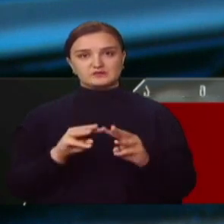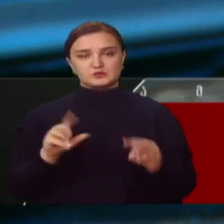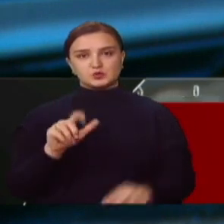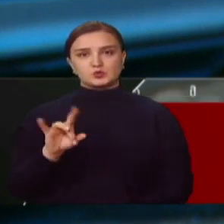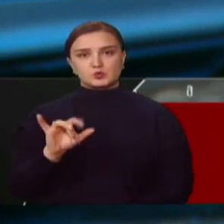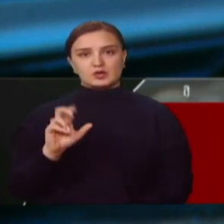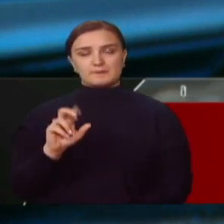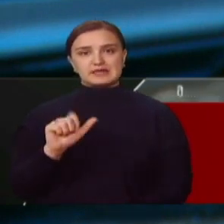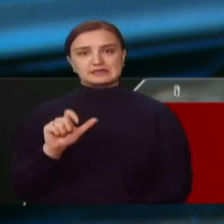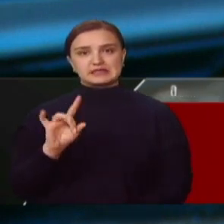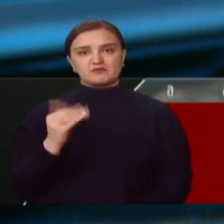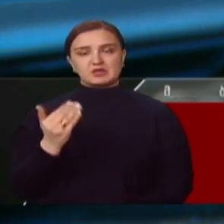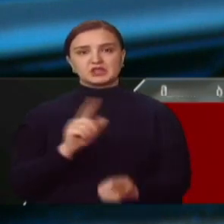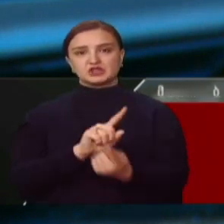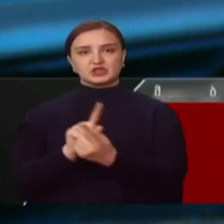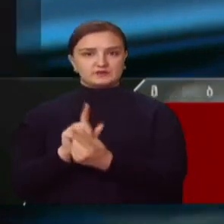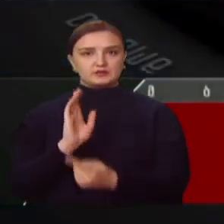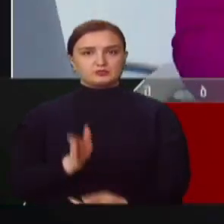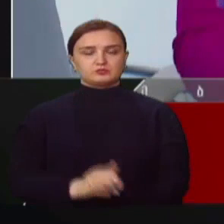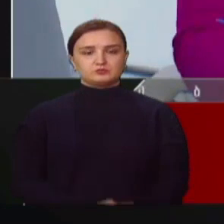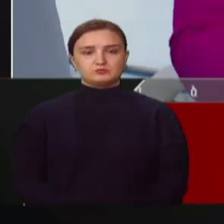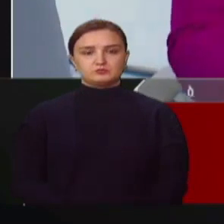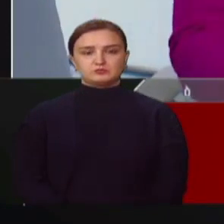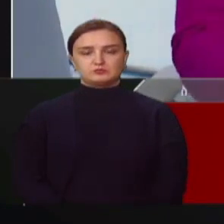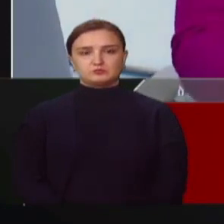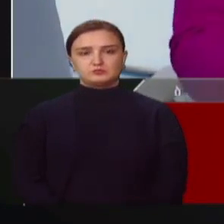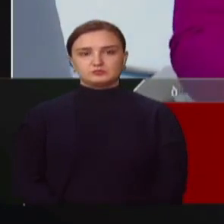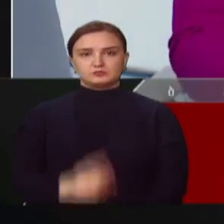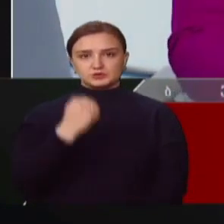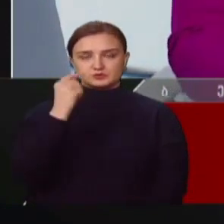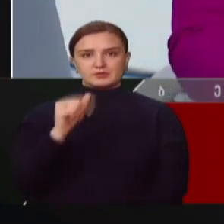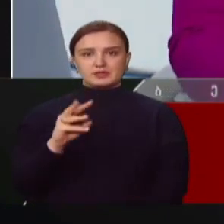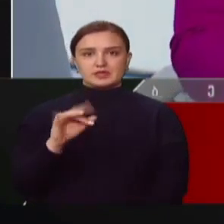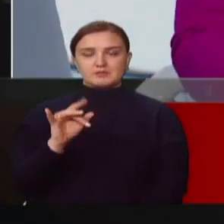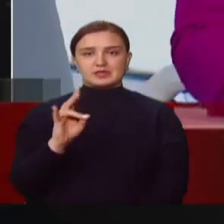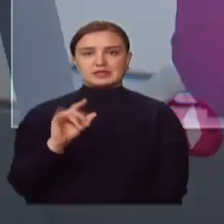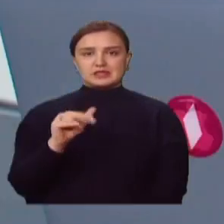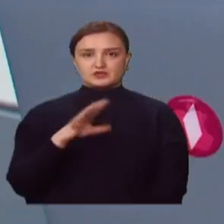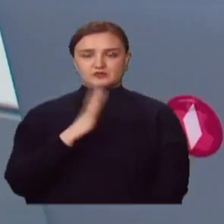ზურაბ აზარაშვილი მათთან შეხვედრას აპირებს მადლობთ თამარ ნადარეიშვილი საუბრობდა პირდაპირ ეთერში